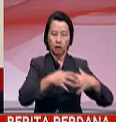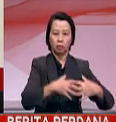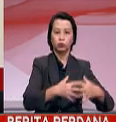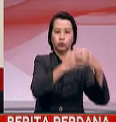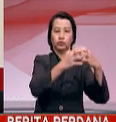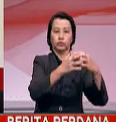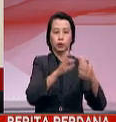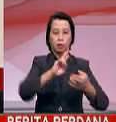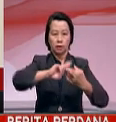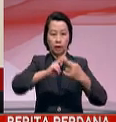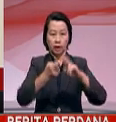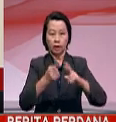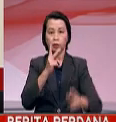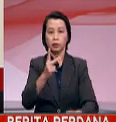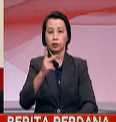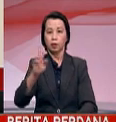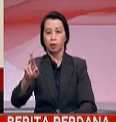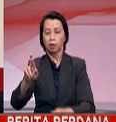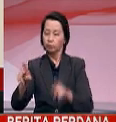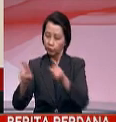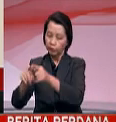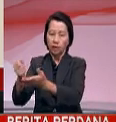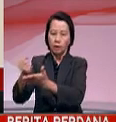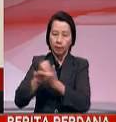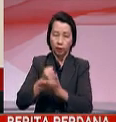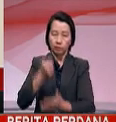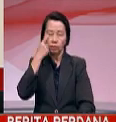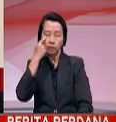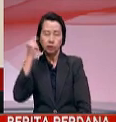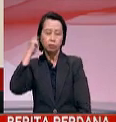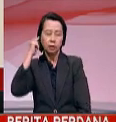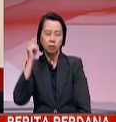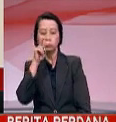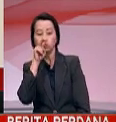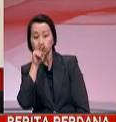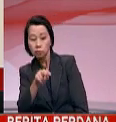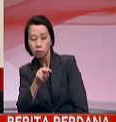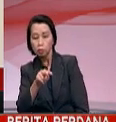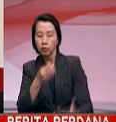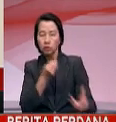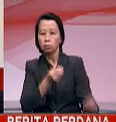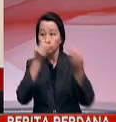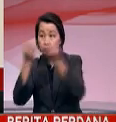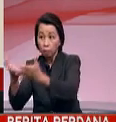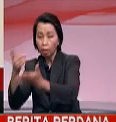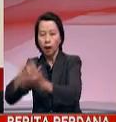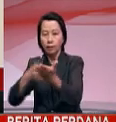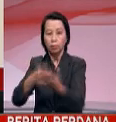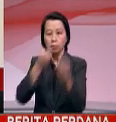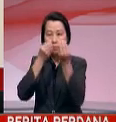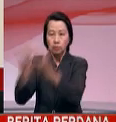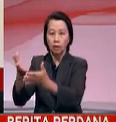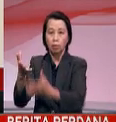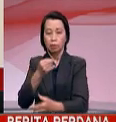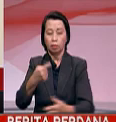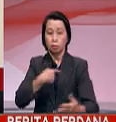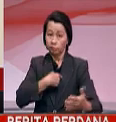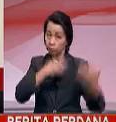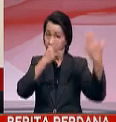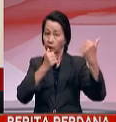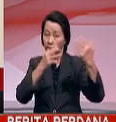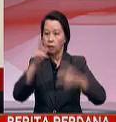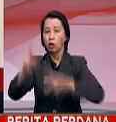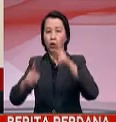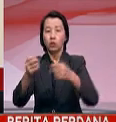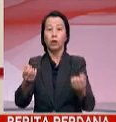rakan KKR yang akan membantu menjadi mata dan telinga untuk menyampaikan segala maklumat. Dan saya mengharapkan